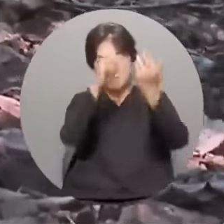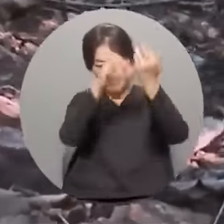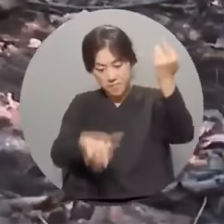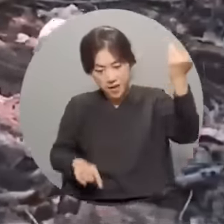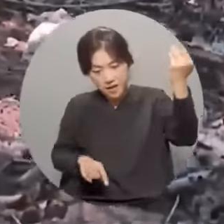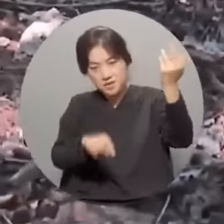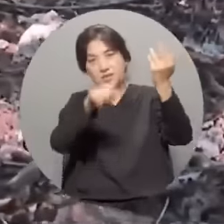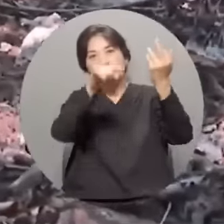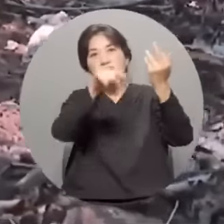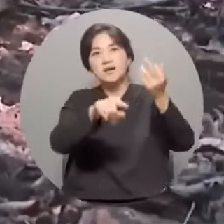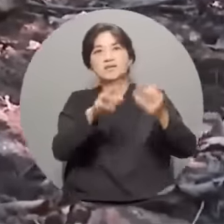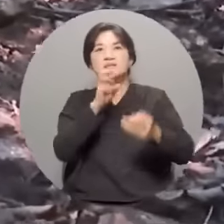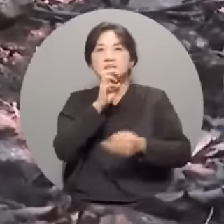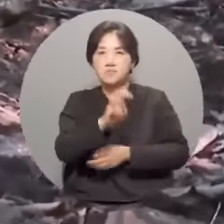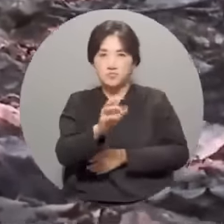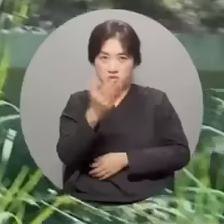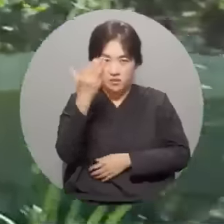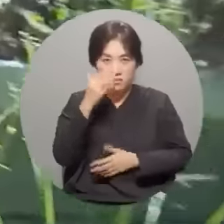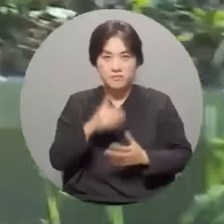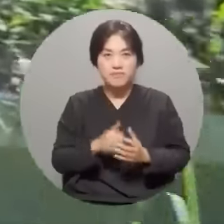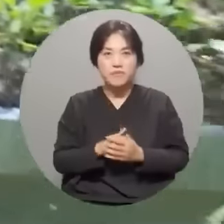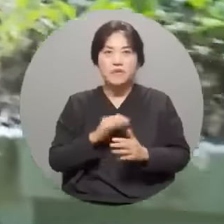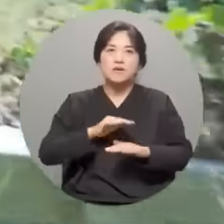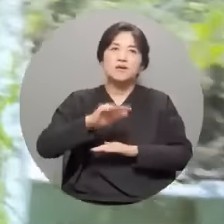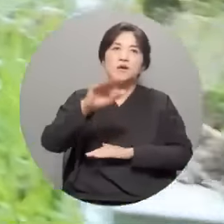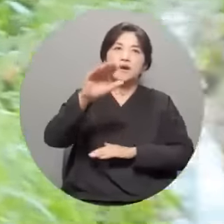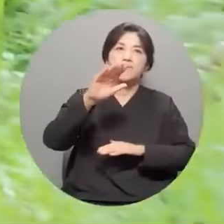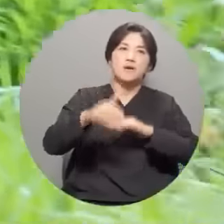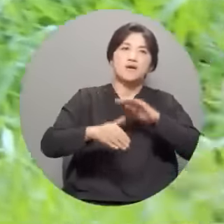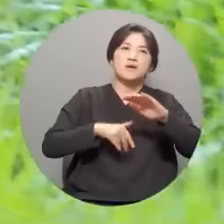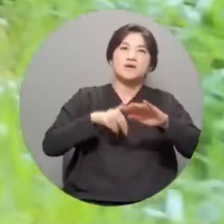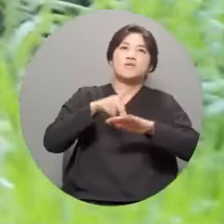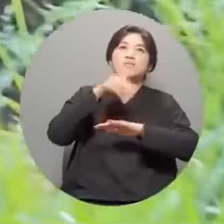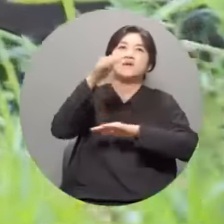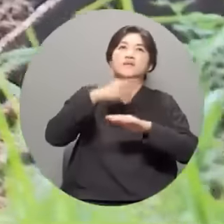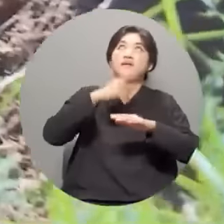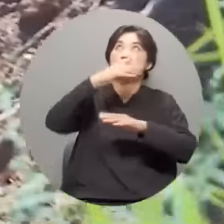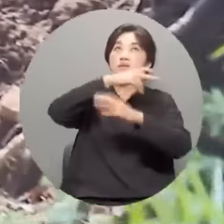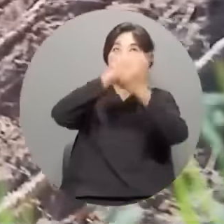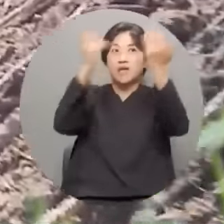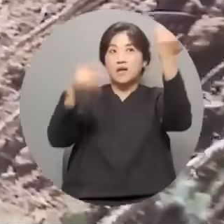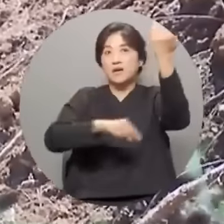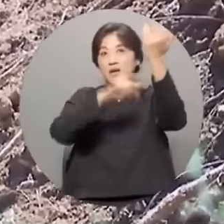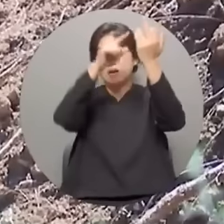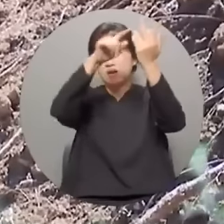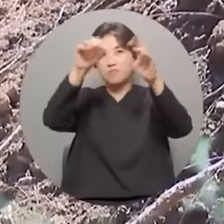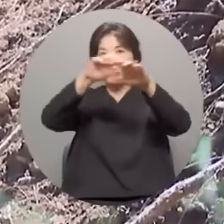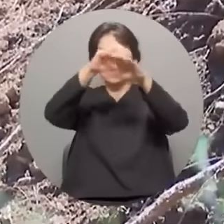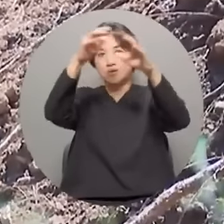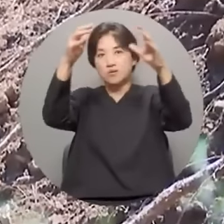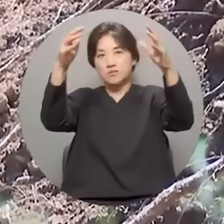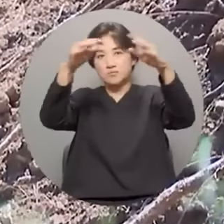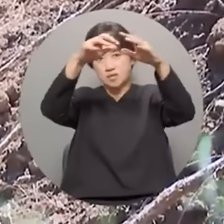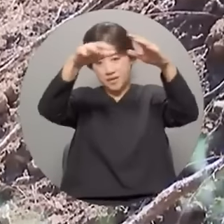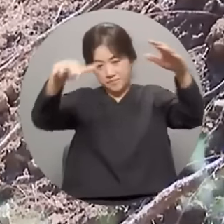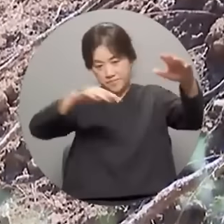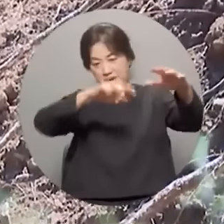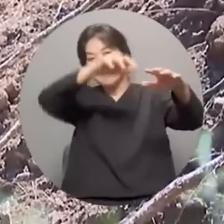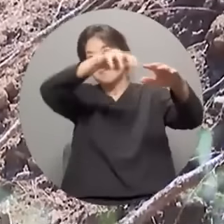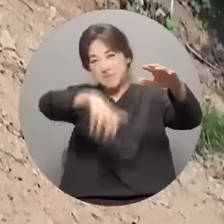지점으로 향한지 30분 가은 골짜기를 오르니 산 정상부에 세워진 무덤 합당이 푹 꺼진 걸 확인할